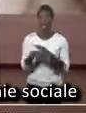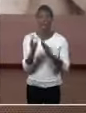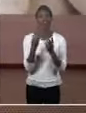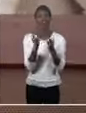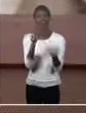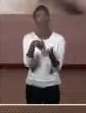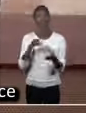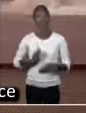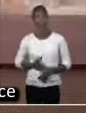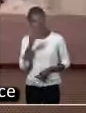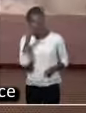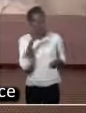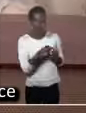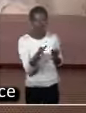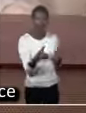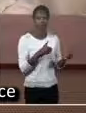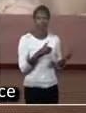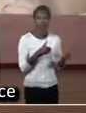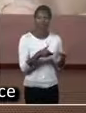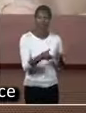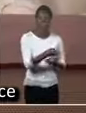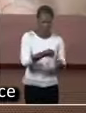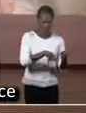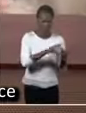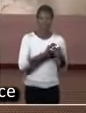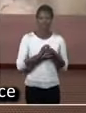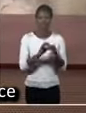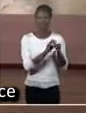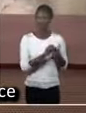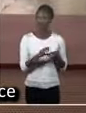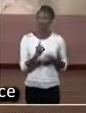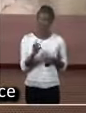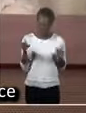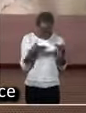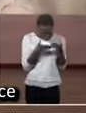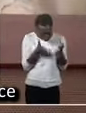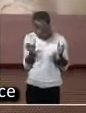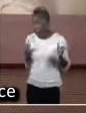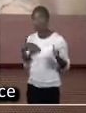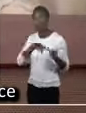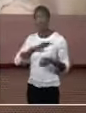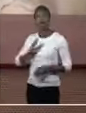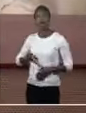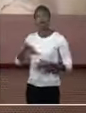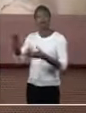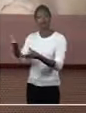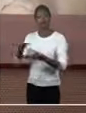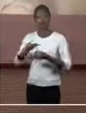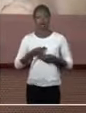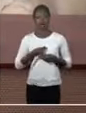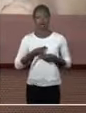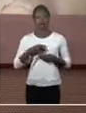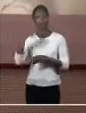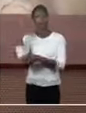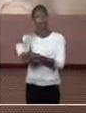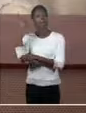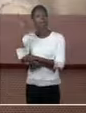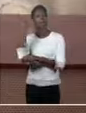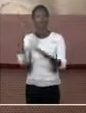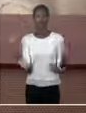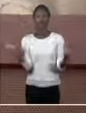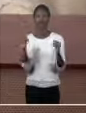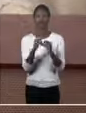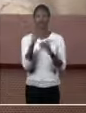l'économie sociale et solidaire. Il va de soi que le fait d'avoir accueilli à Bordeaux la présidence du Forum mondial d'économie sociale et